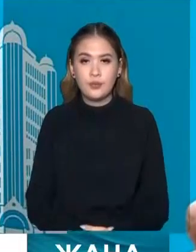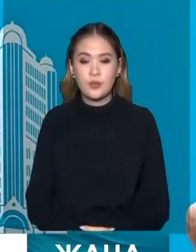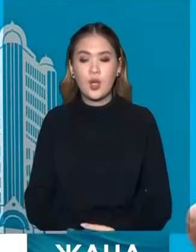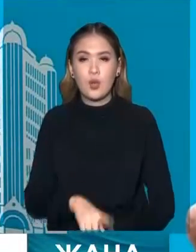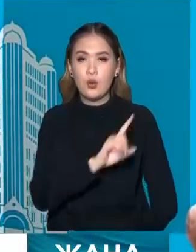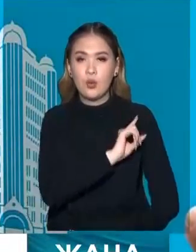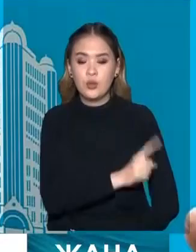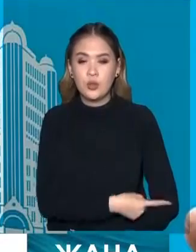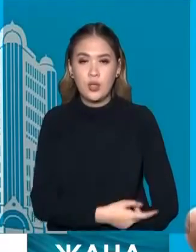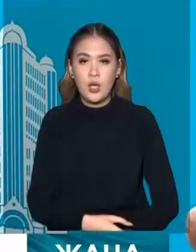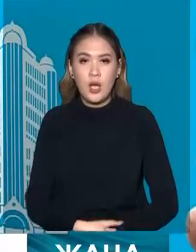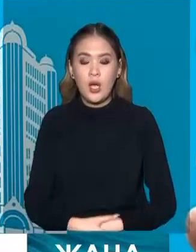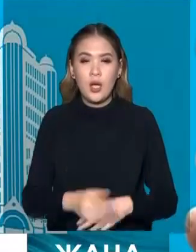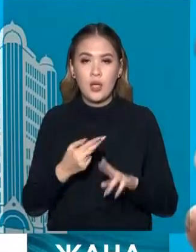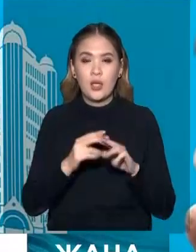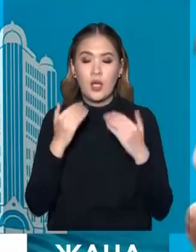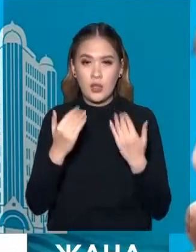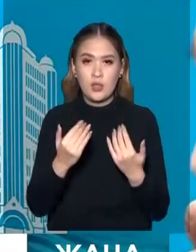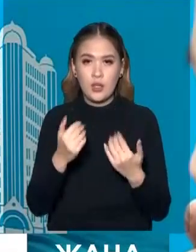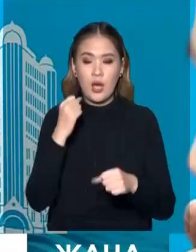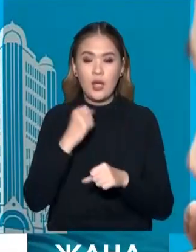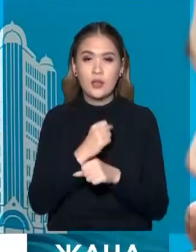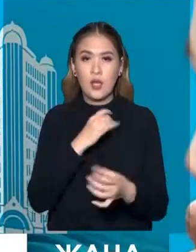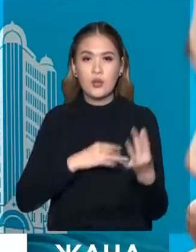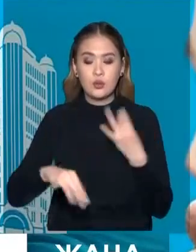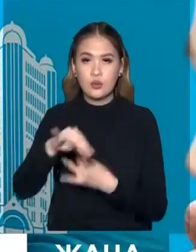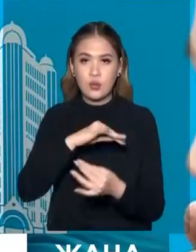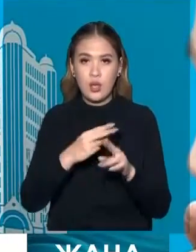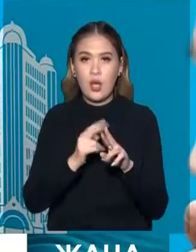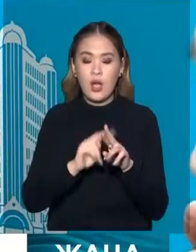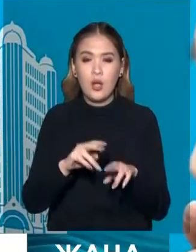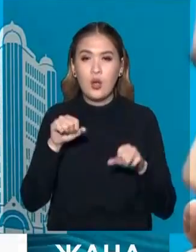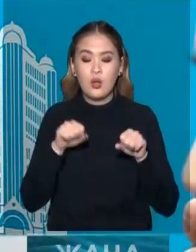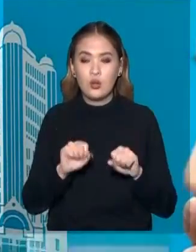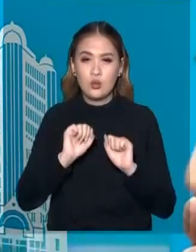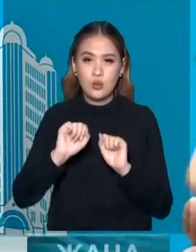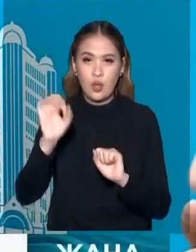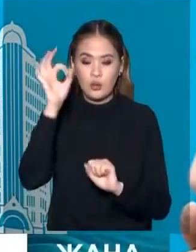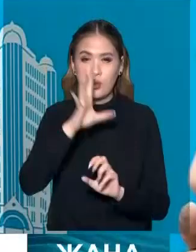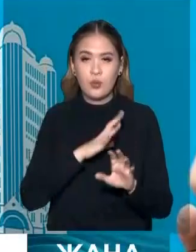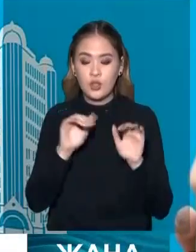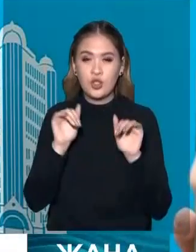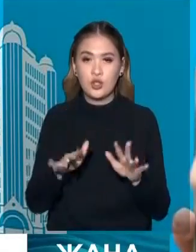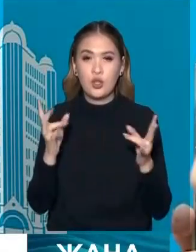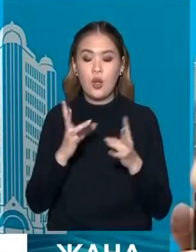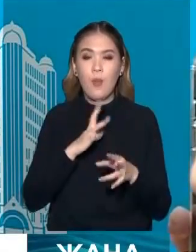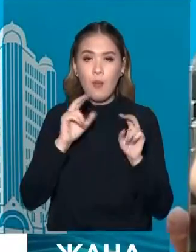өте жаңағы қатаң сөйлесу керек, азаматтарды қорғау үшін шешім қабылдау керек, және бұл